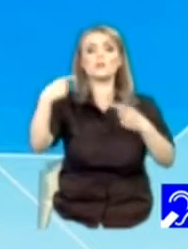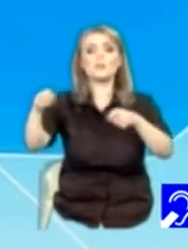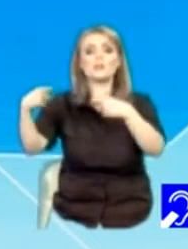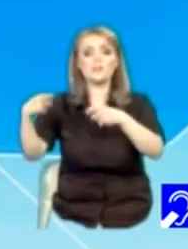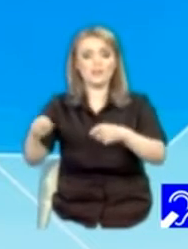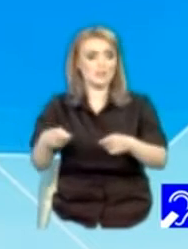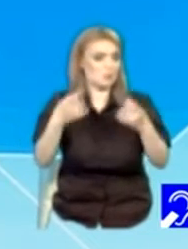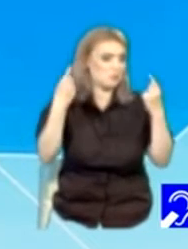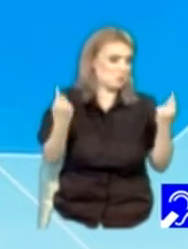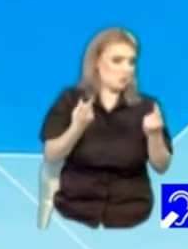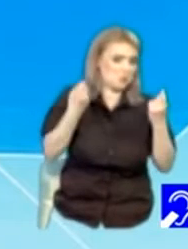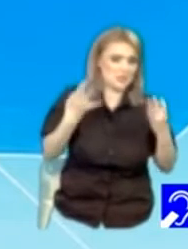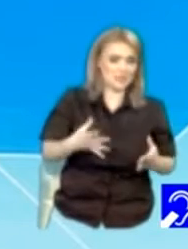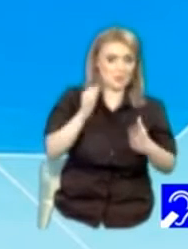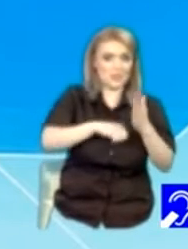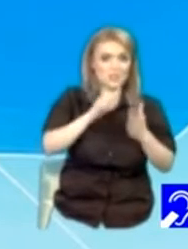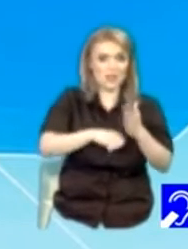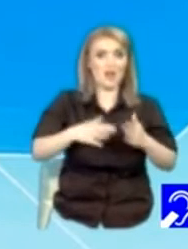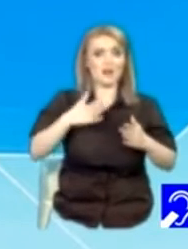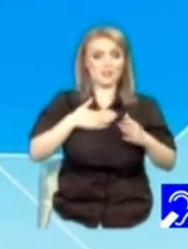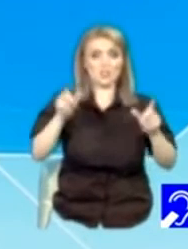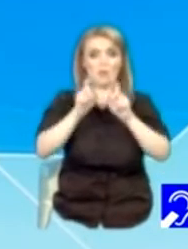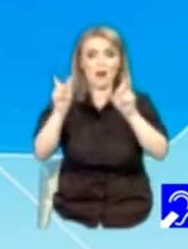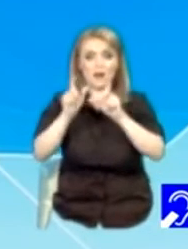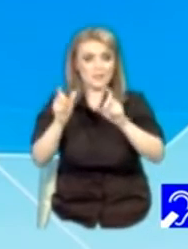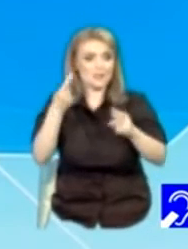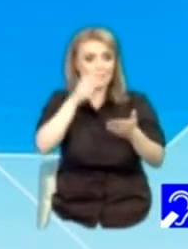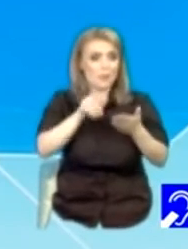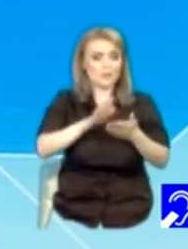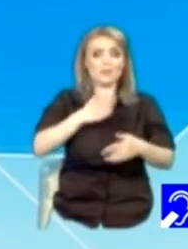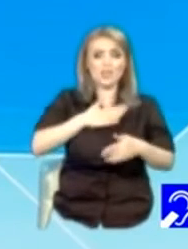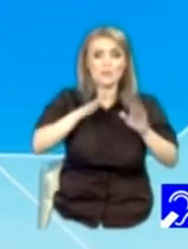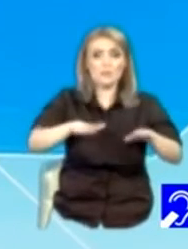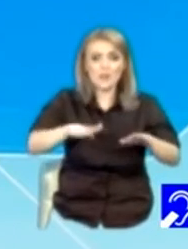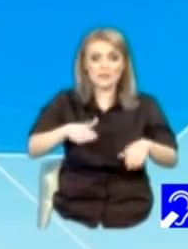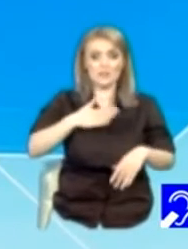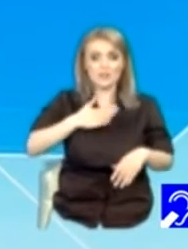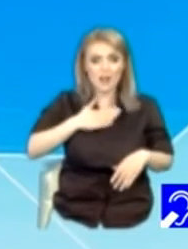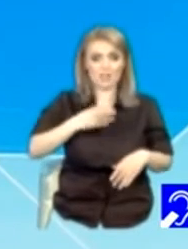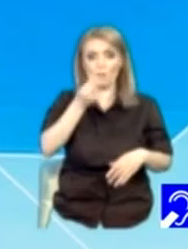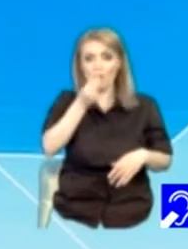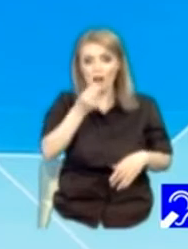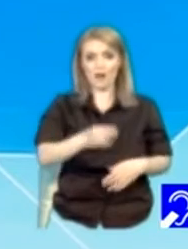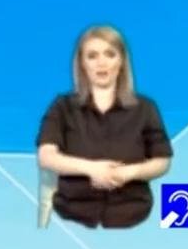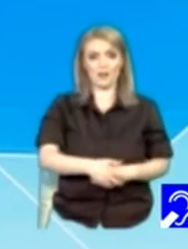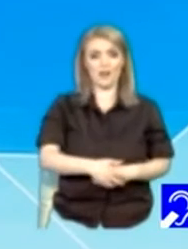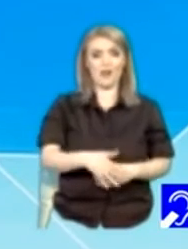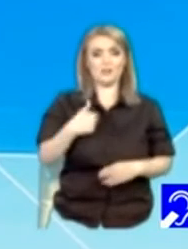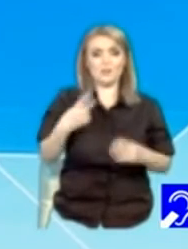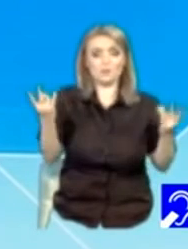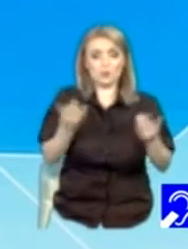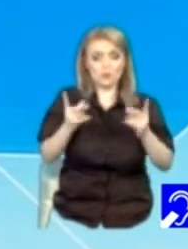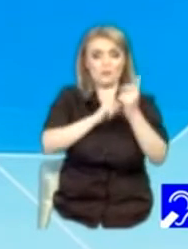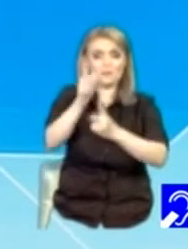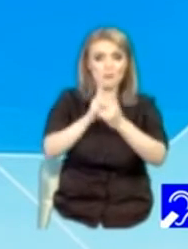din simplu motiv că pe rafturile noastre nu ajung produse sezoniere a producătorilor autohtoni. Noi avem nevoie de o politică clară